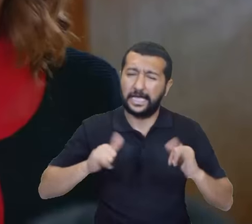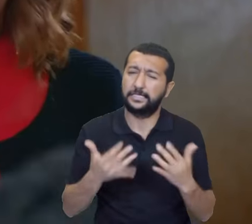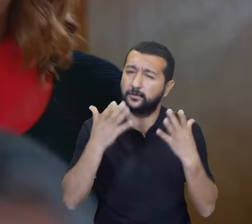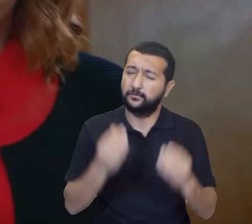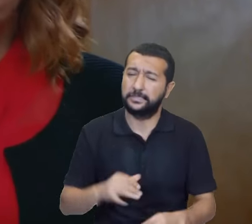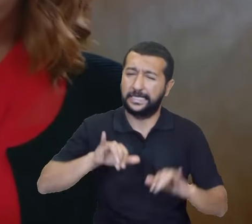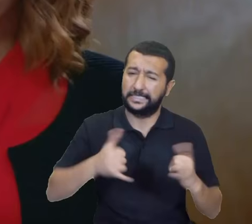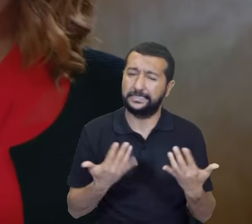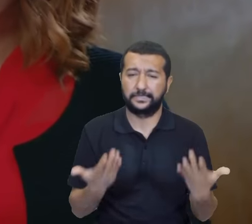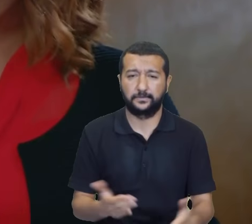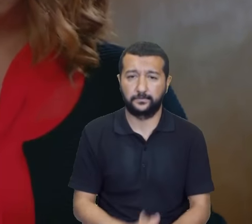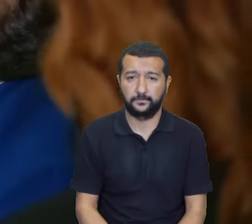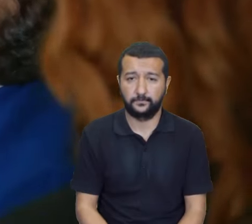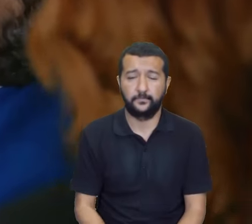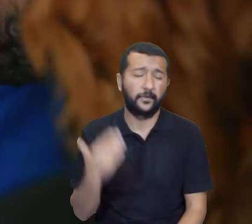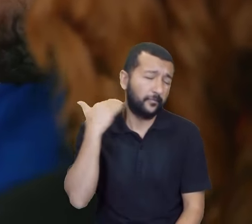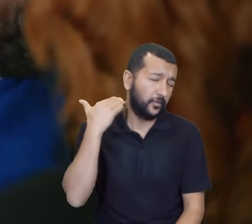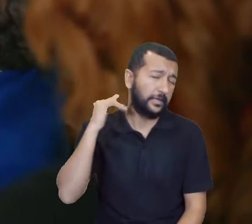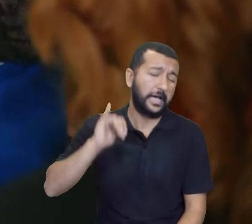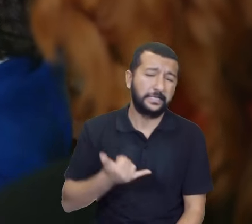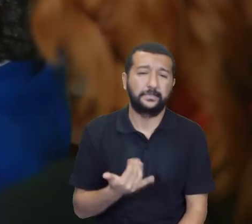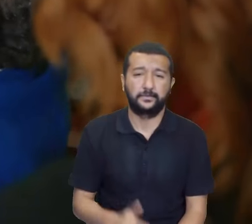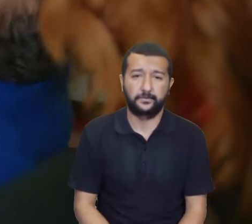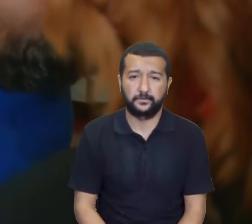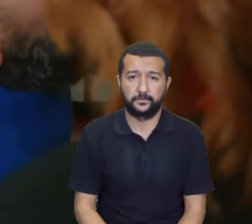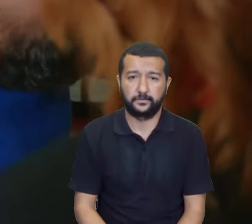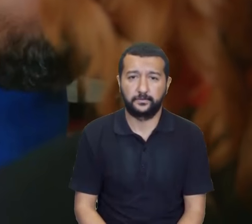tutulmuş. Ah. Ay boyun.